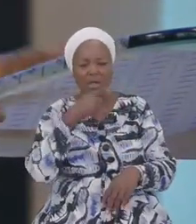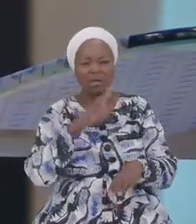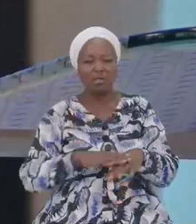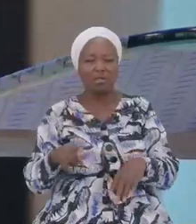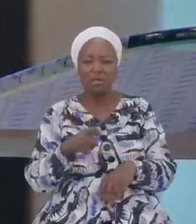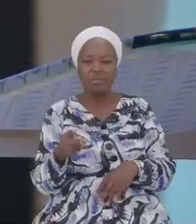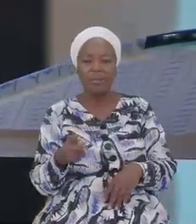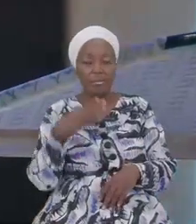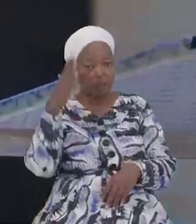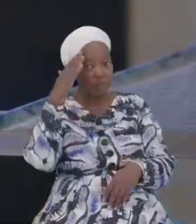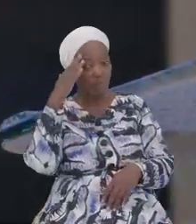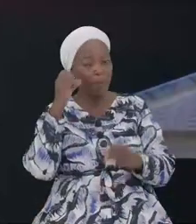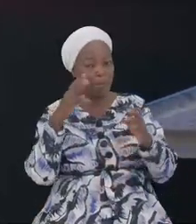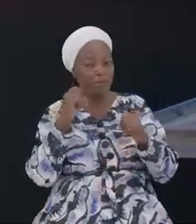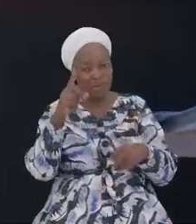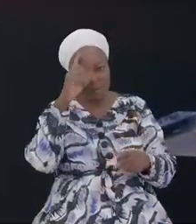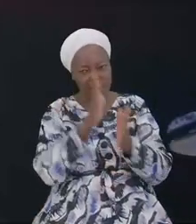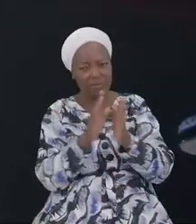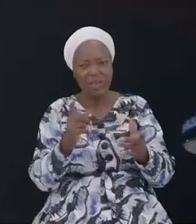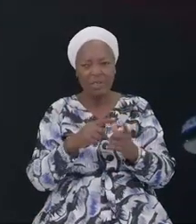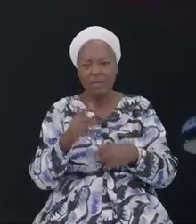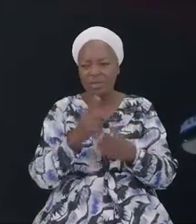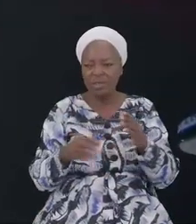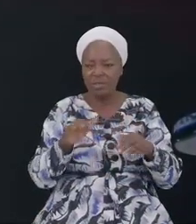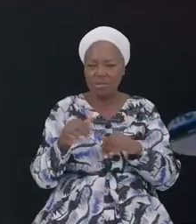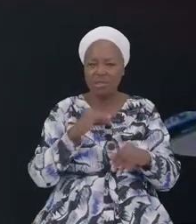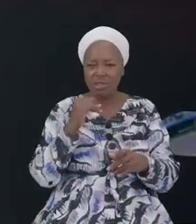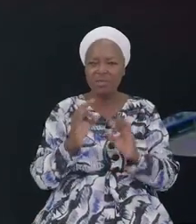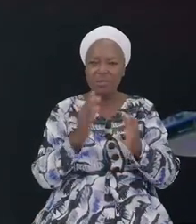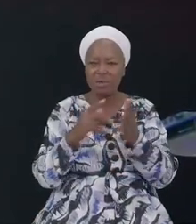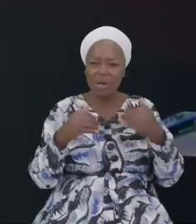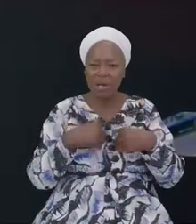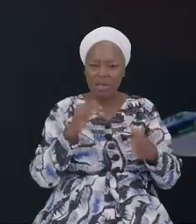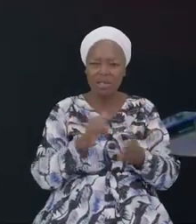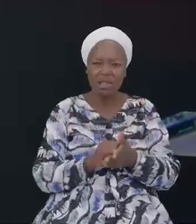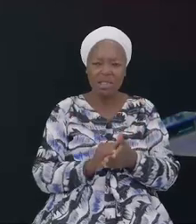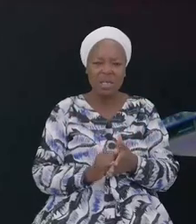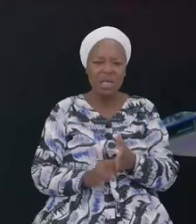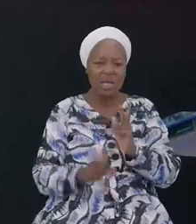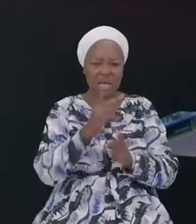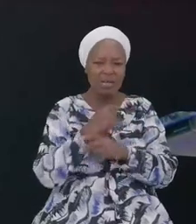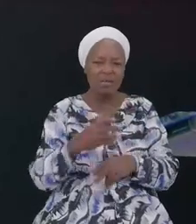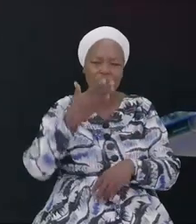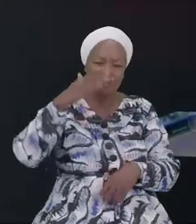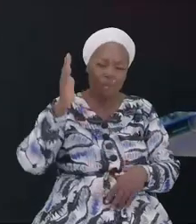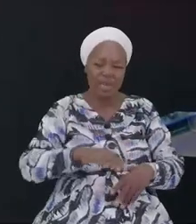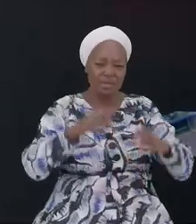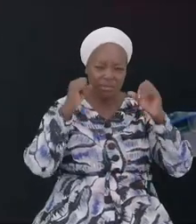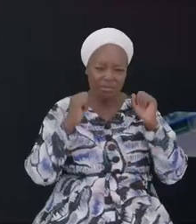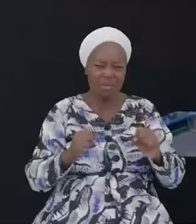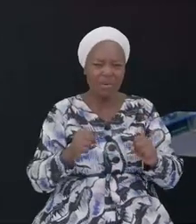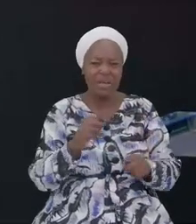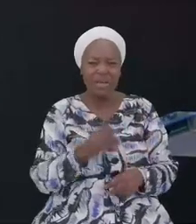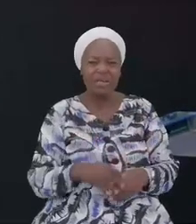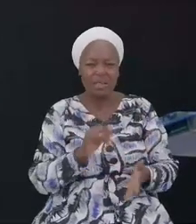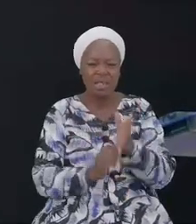voyez, plusieurs croyants, ce que vous faites, lorsqu'on dit que quelqu'un a ce type de puissance occulte, ce type de puissance maléfique,